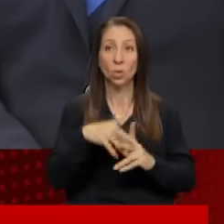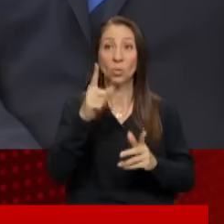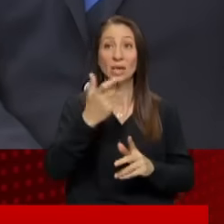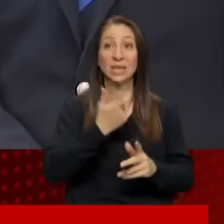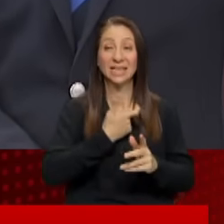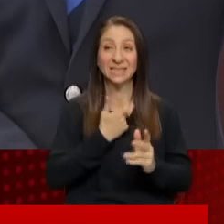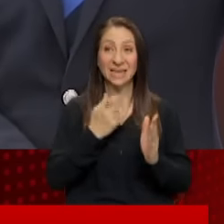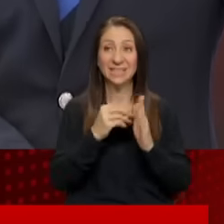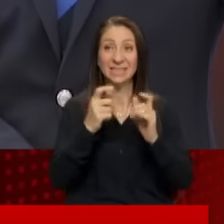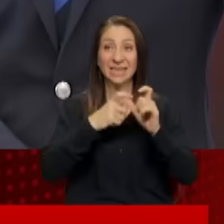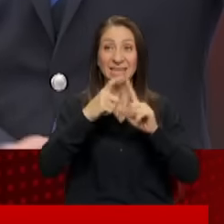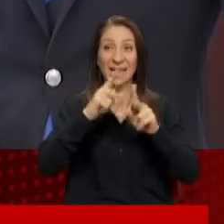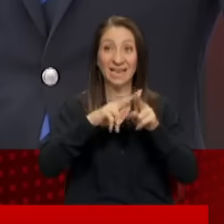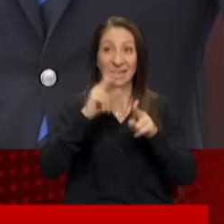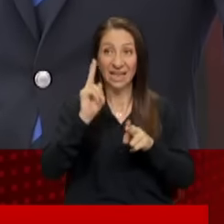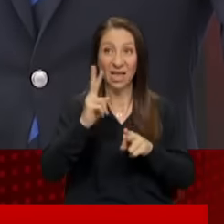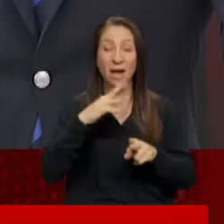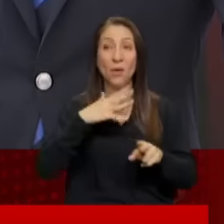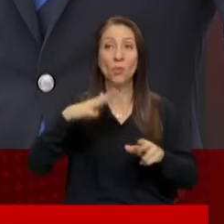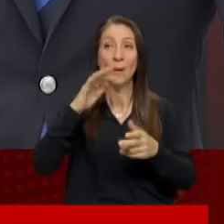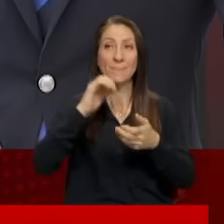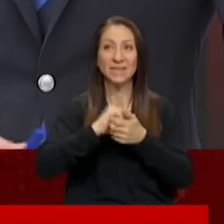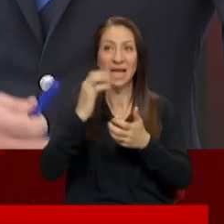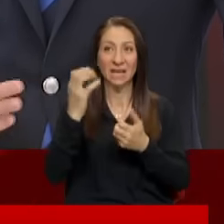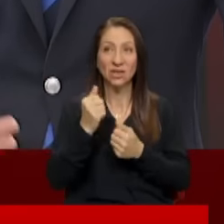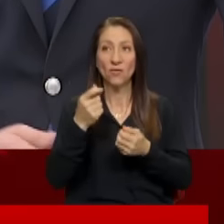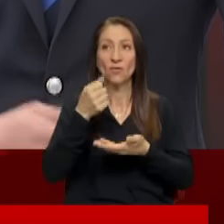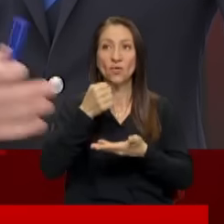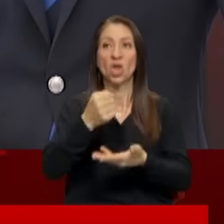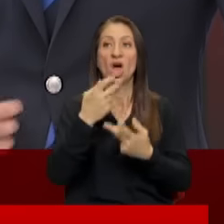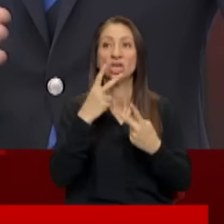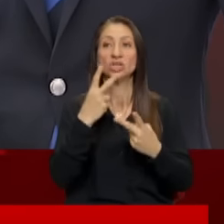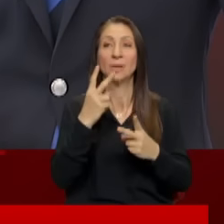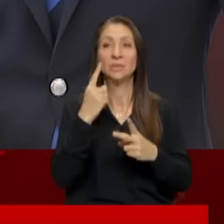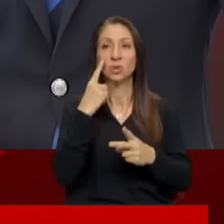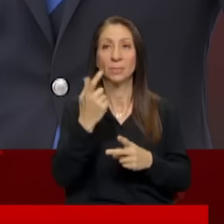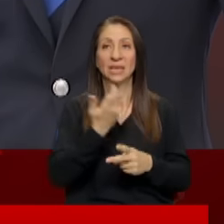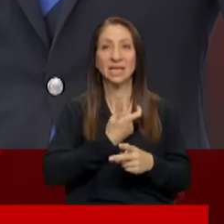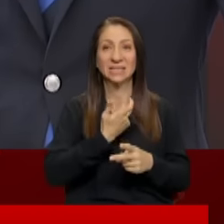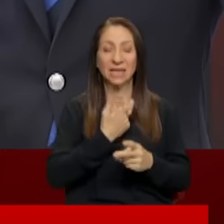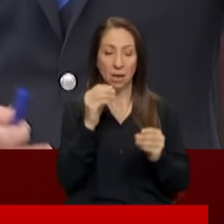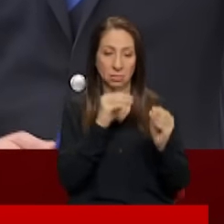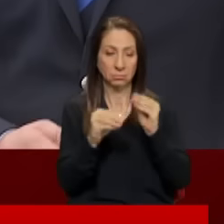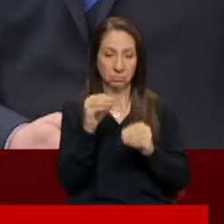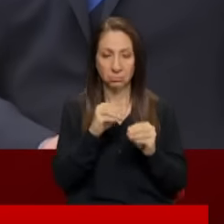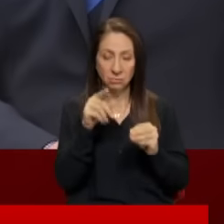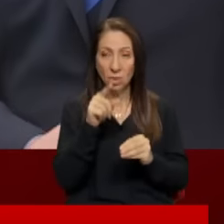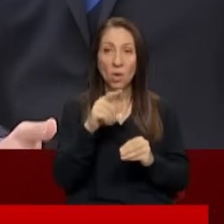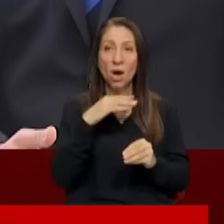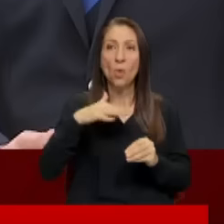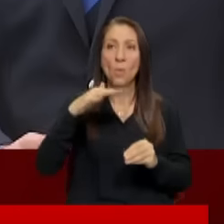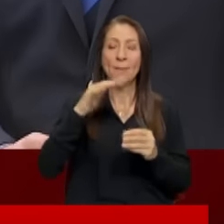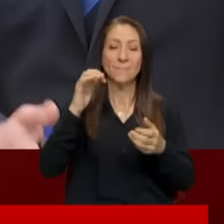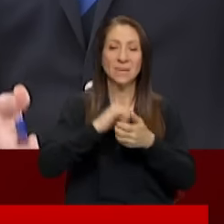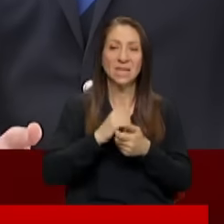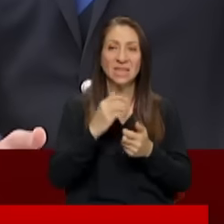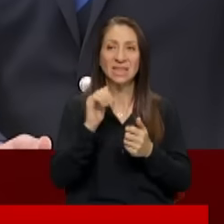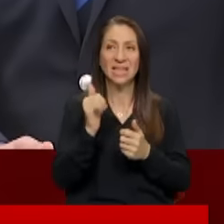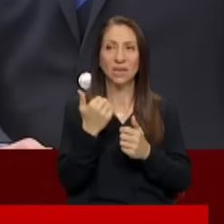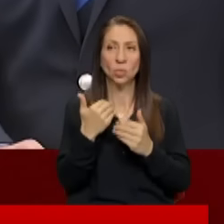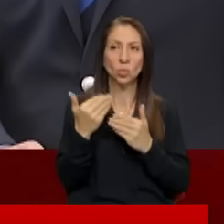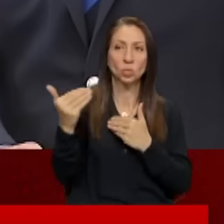tasarısı işte STK'ların Avrupa Birliği'nden aldığı fonları açıklamasına yönelik bir yasa tasarısı. Muhalifler bu bizi Avrupa Birliği